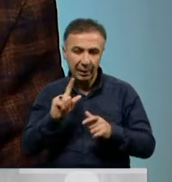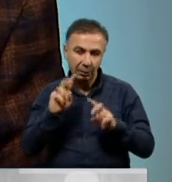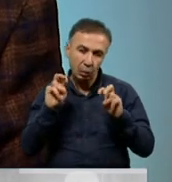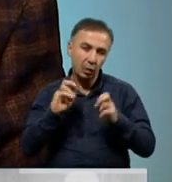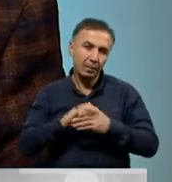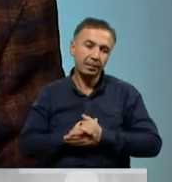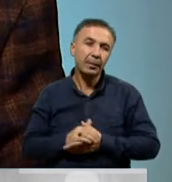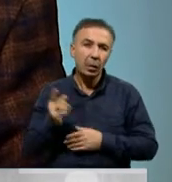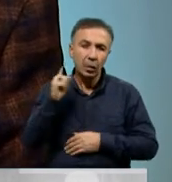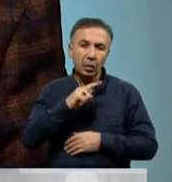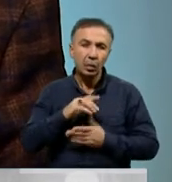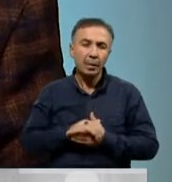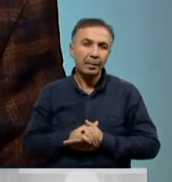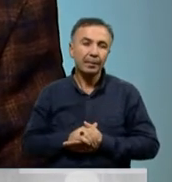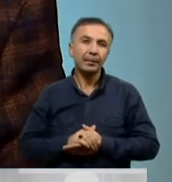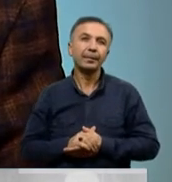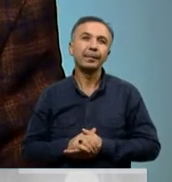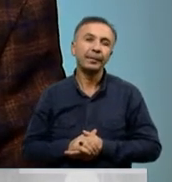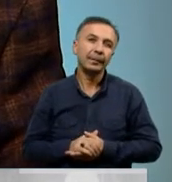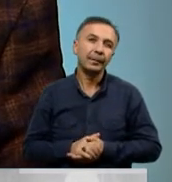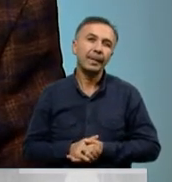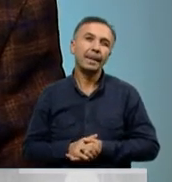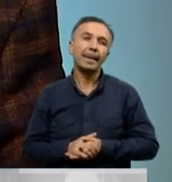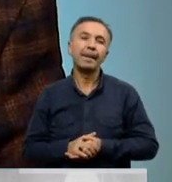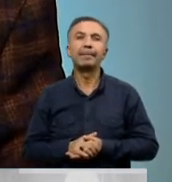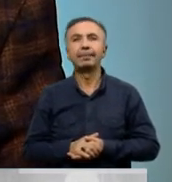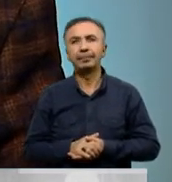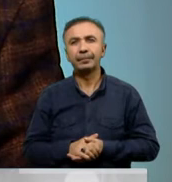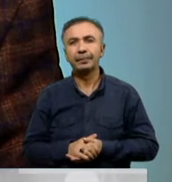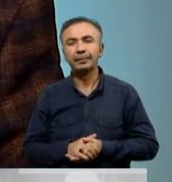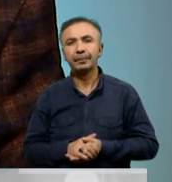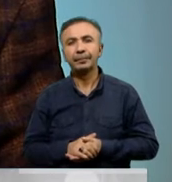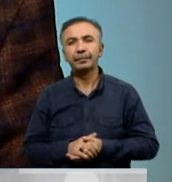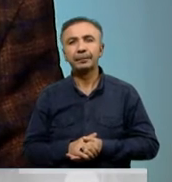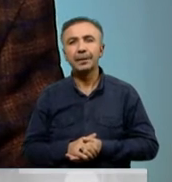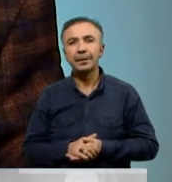oluyor çünkü kat Eflak Halime o Home